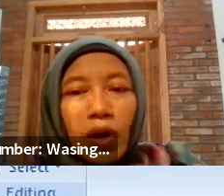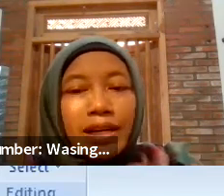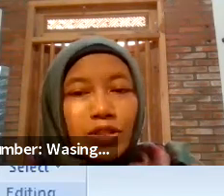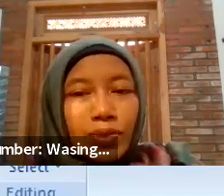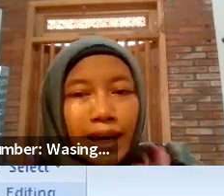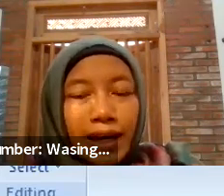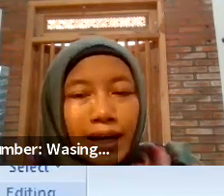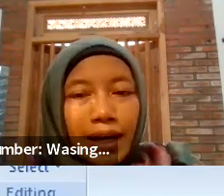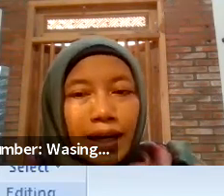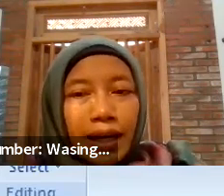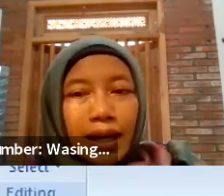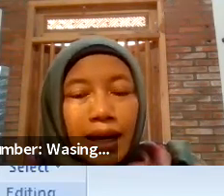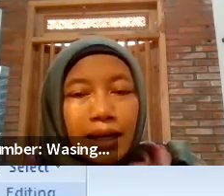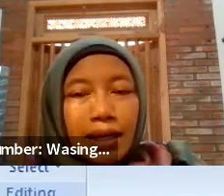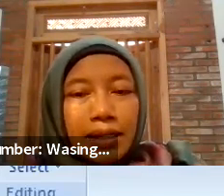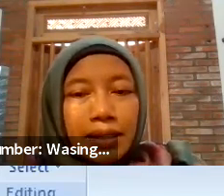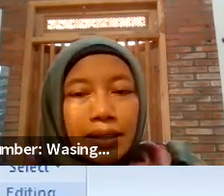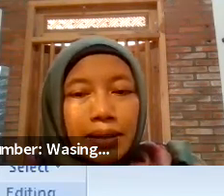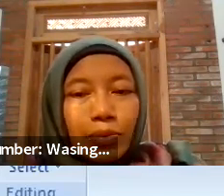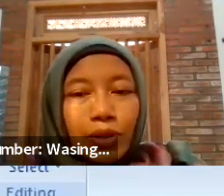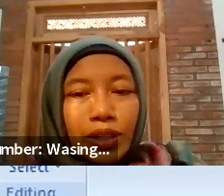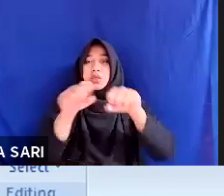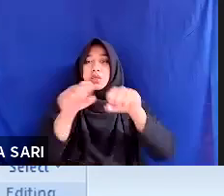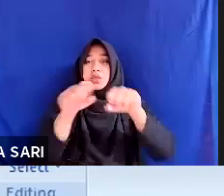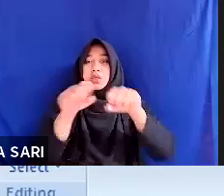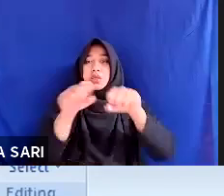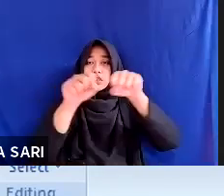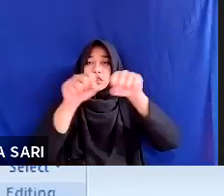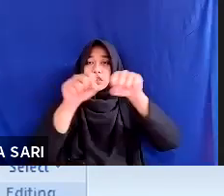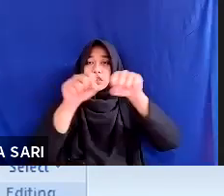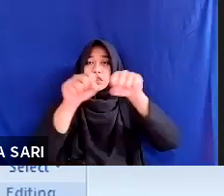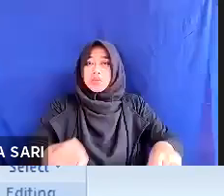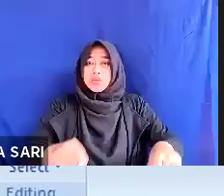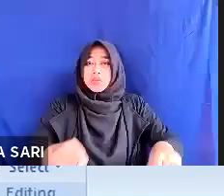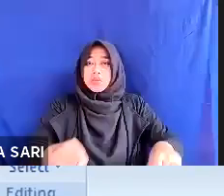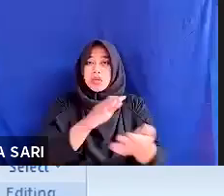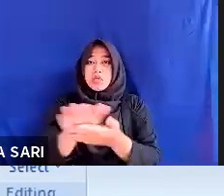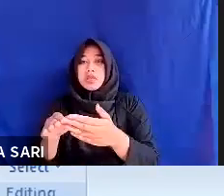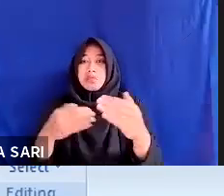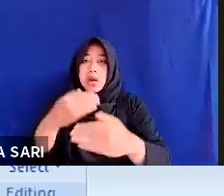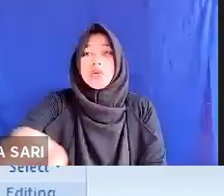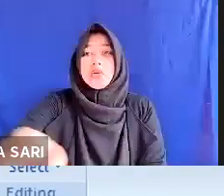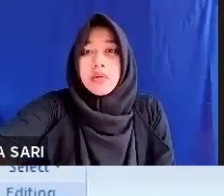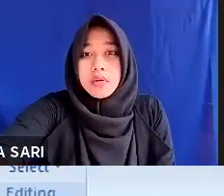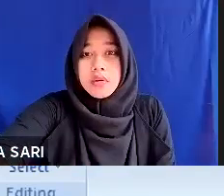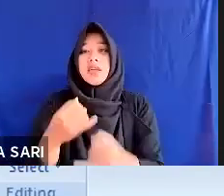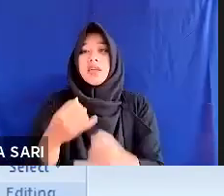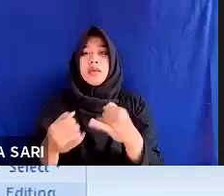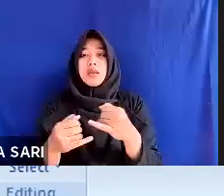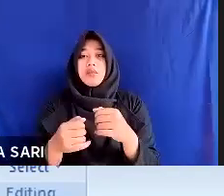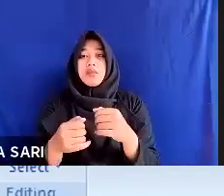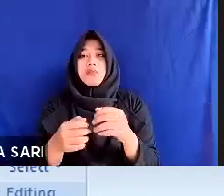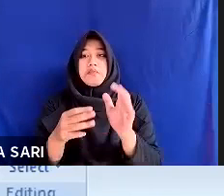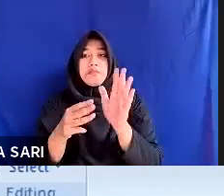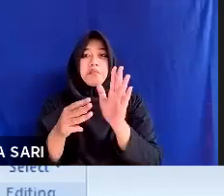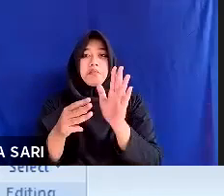lokal yang berkelanjutan. Nah, kemudian yang terakhir adalah pengolahan, pengolahan ya social security itu tidak ada